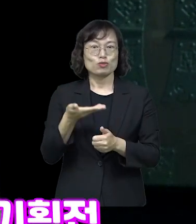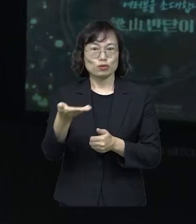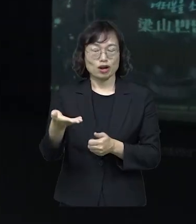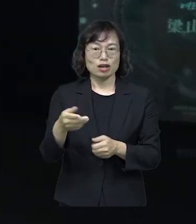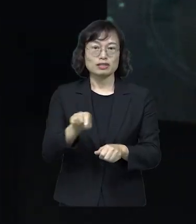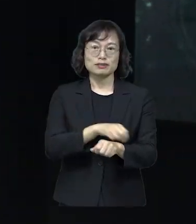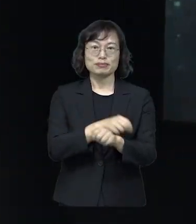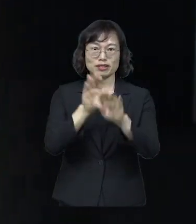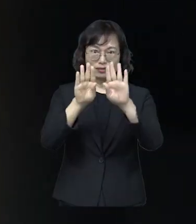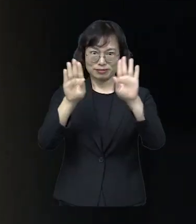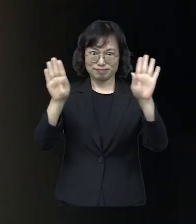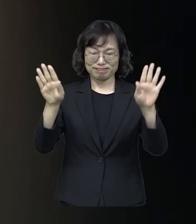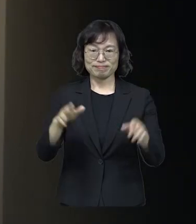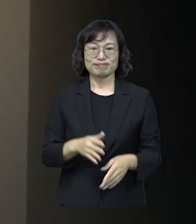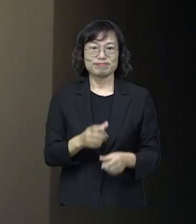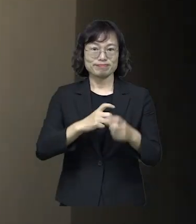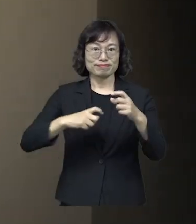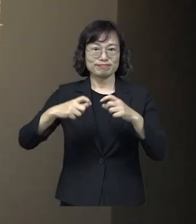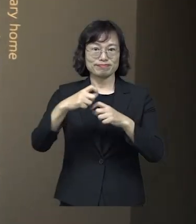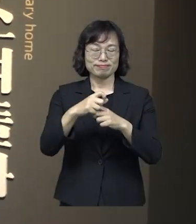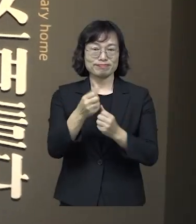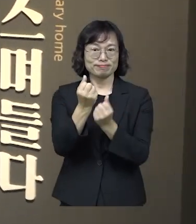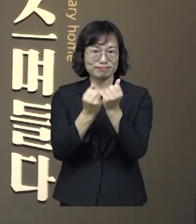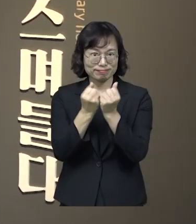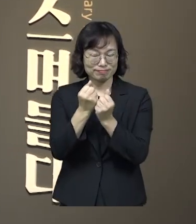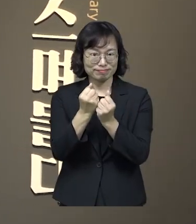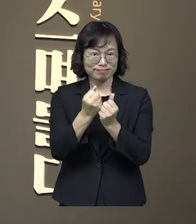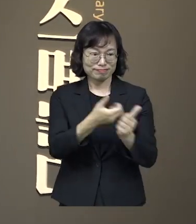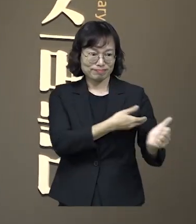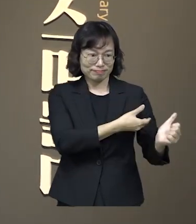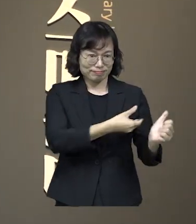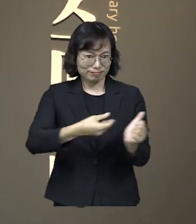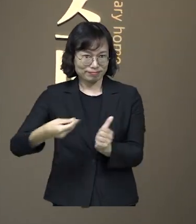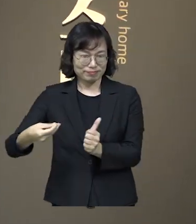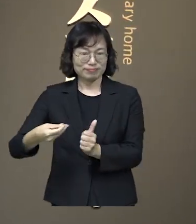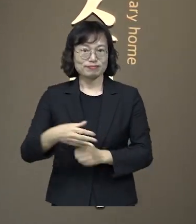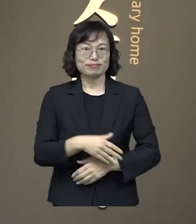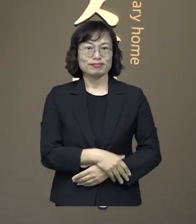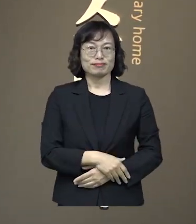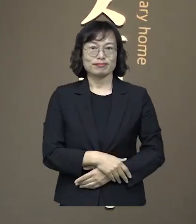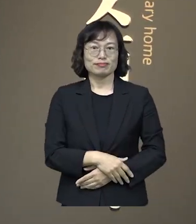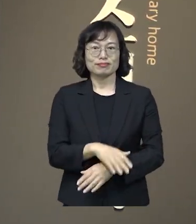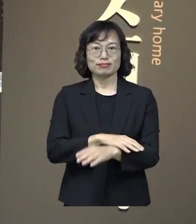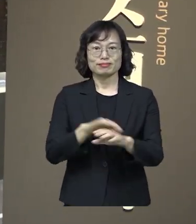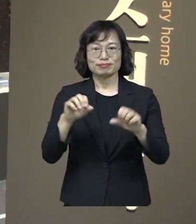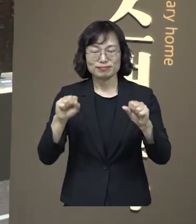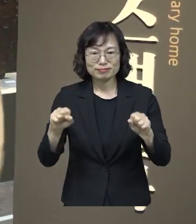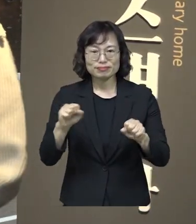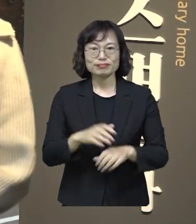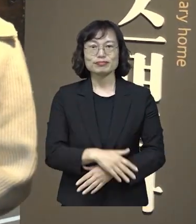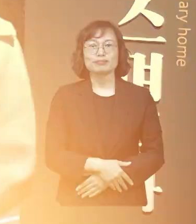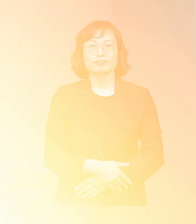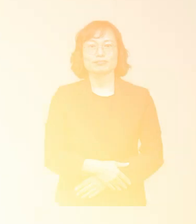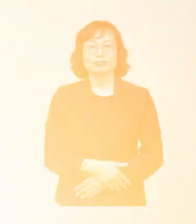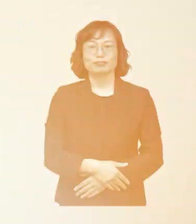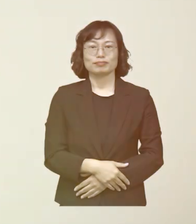기획전으로 보다 자세한 지식을 살펴보기 위해 하기사님을 모셔봤습니다. 어서 오세요. 안녕하십니까.